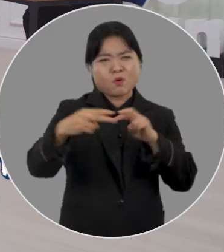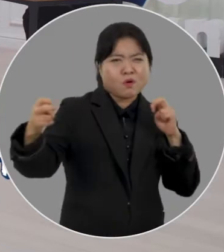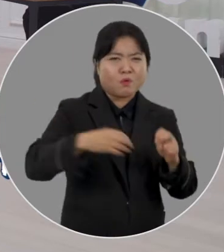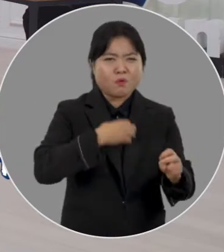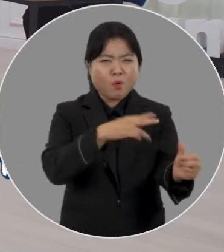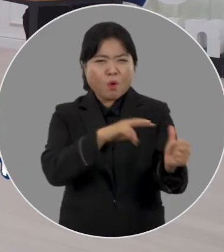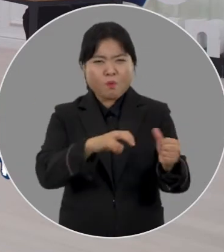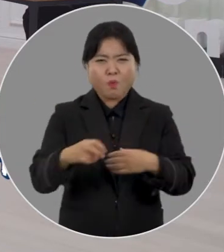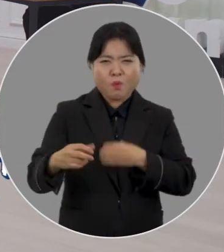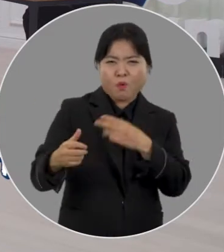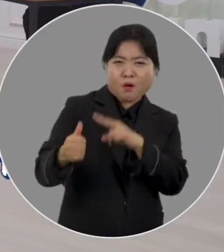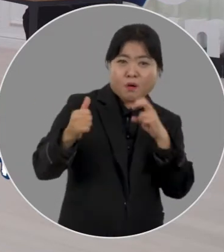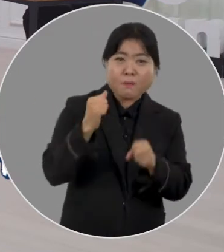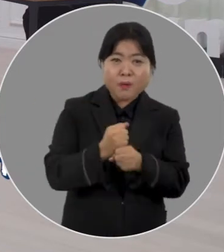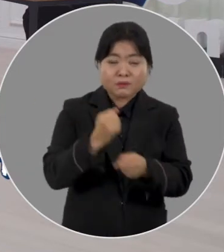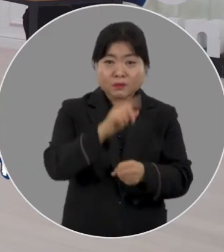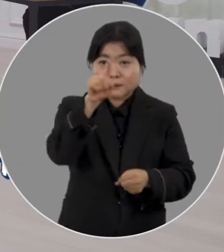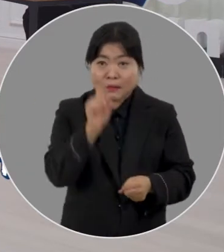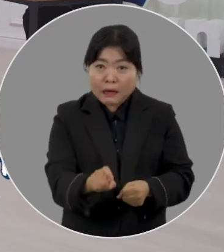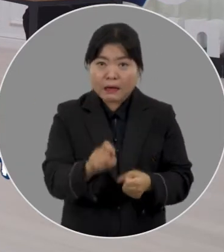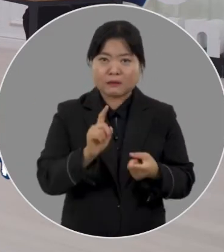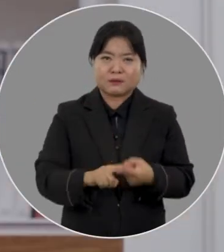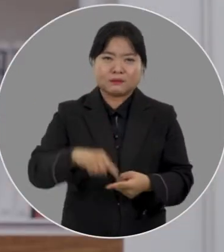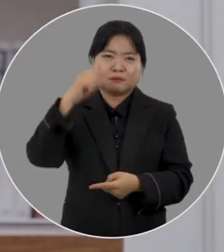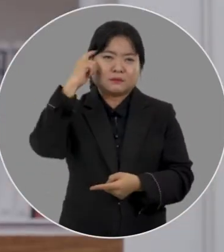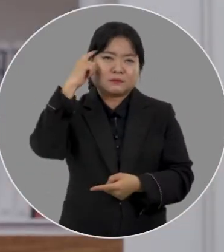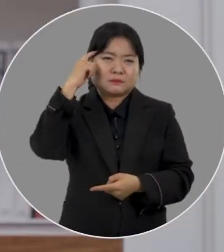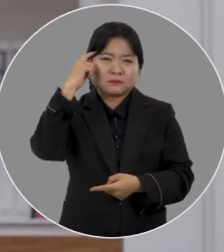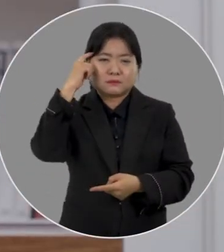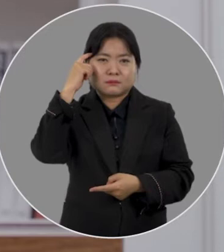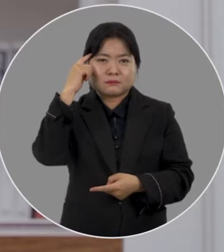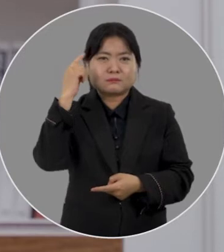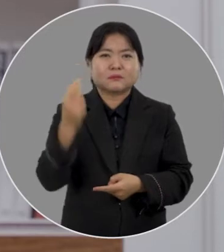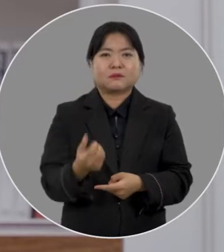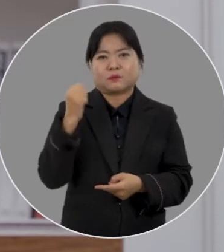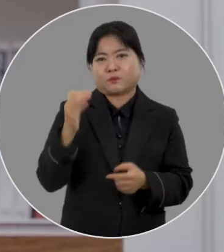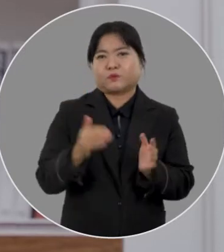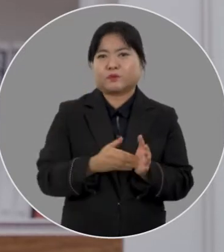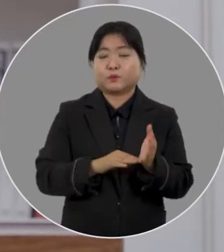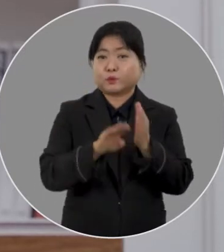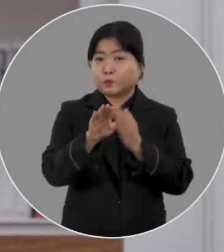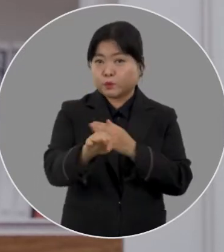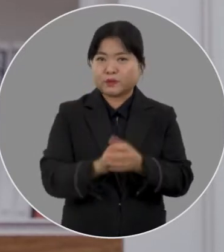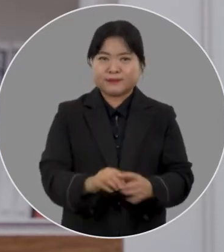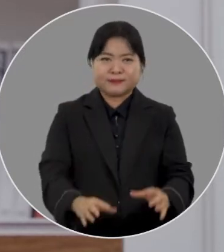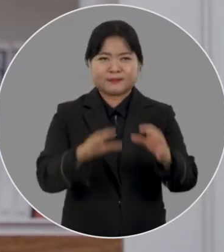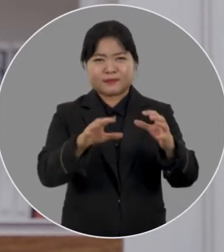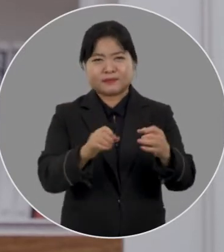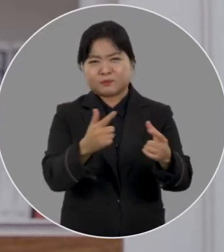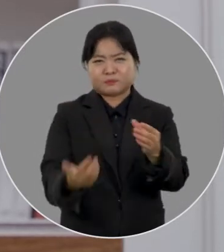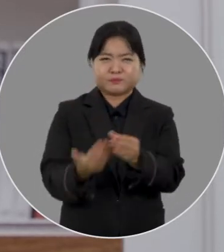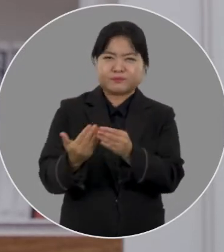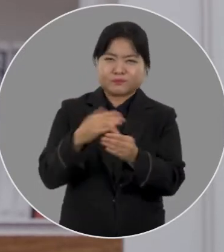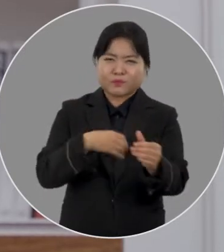만들었을까, 그런 것에 기본적인 이제 질문을 갖게 됐습니다. 그리고 그 이후에 이제 뭐 전 세계에서 벌어졌던 여러